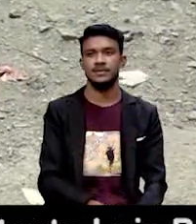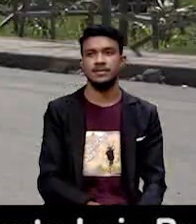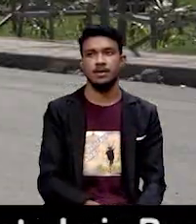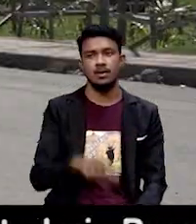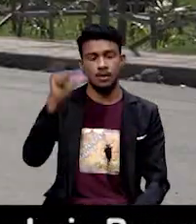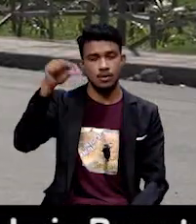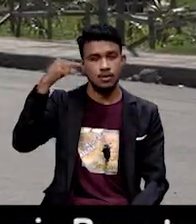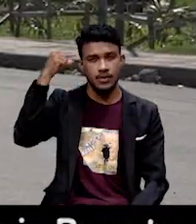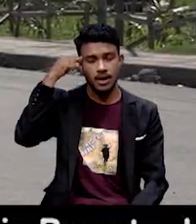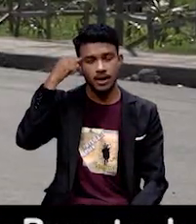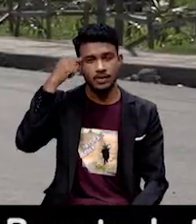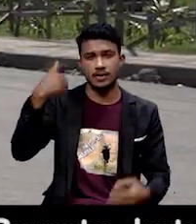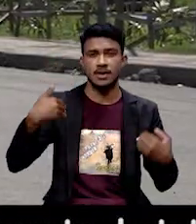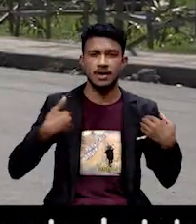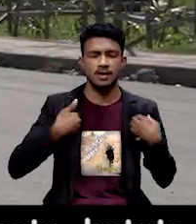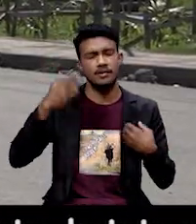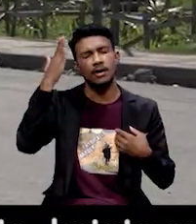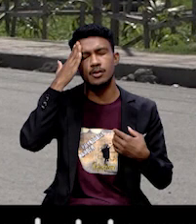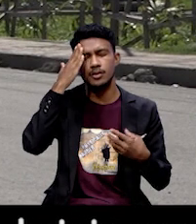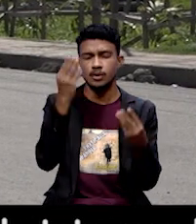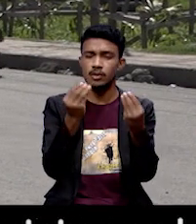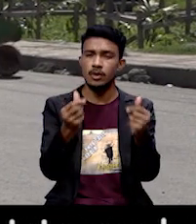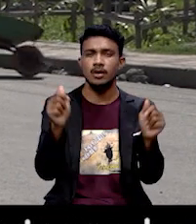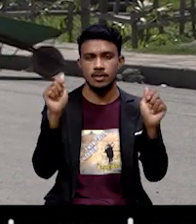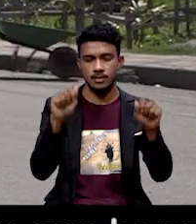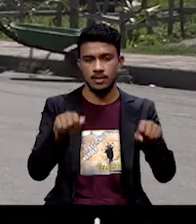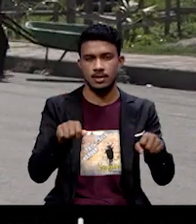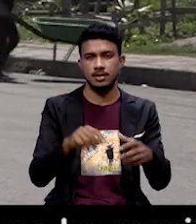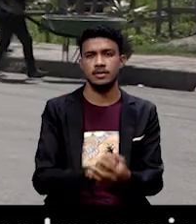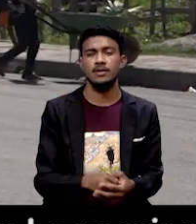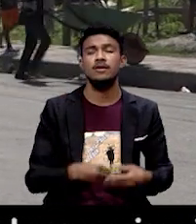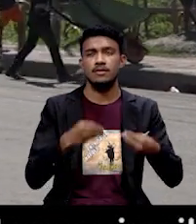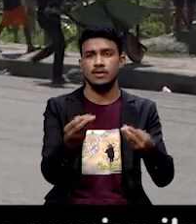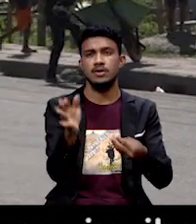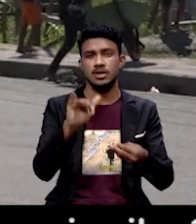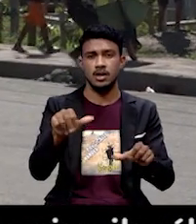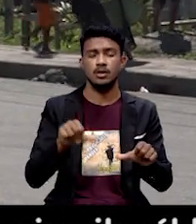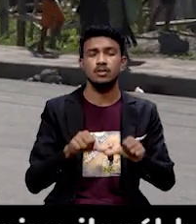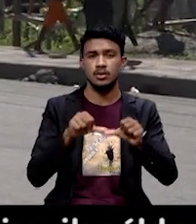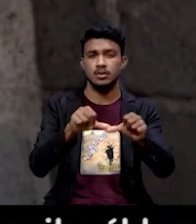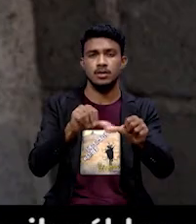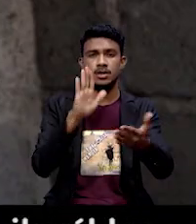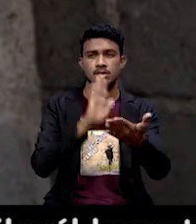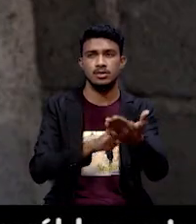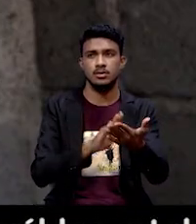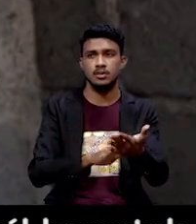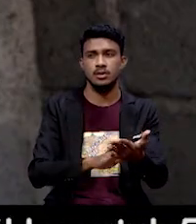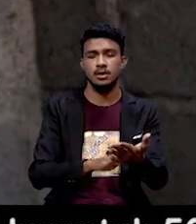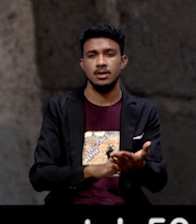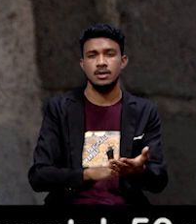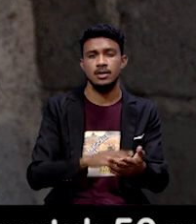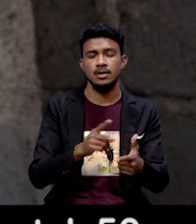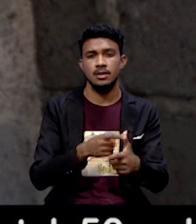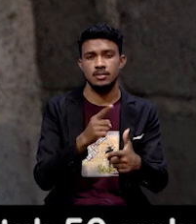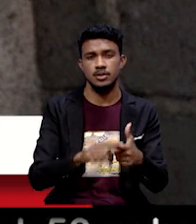Governo karek iha hanuin ruma atu fo sira atu kontinua skola, antau